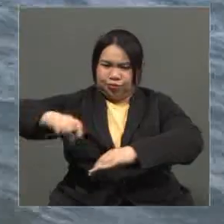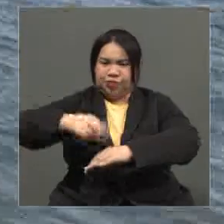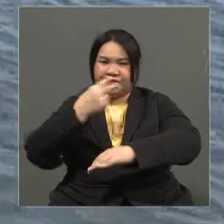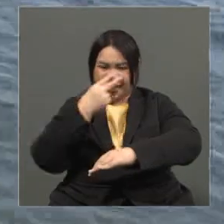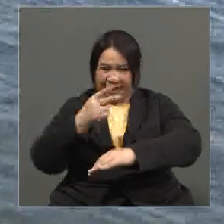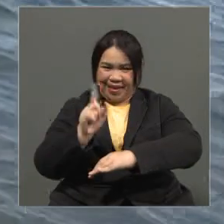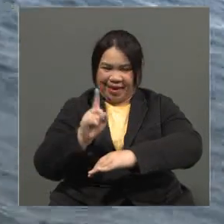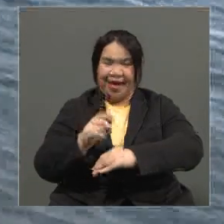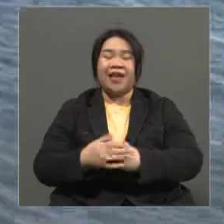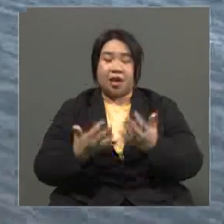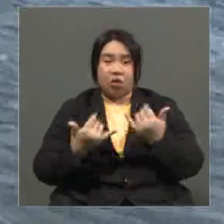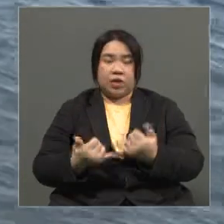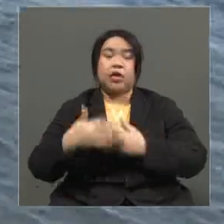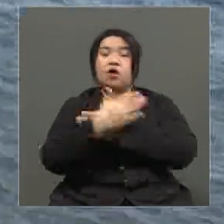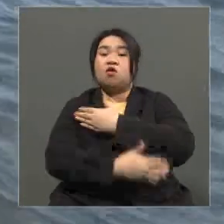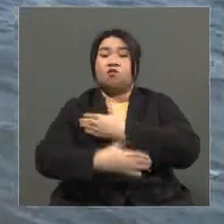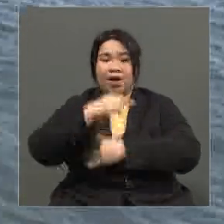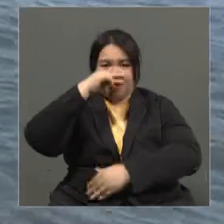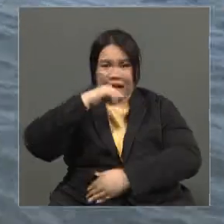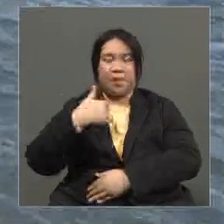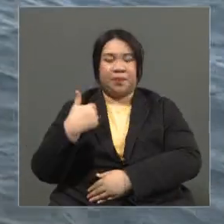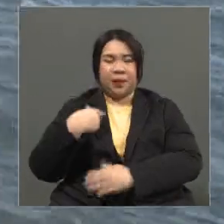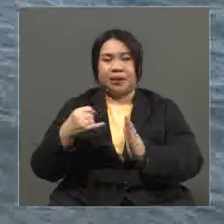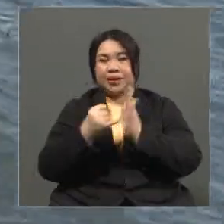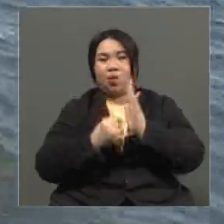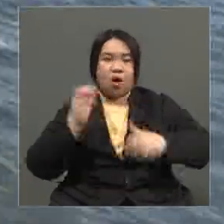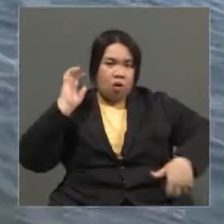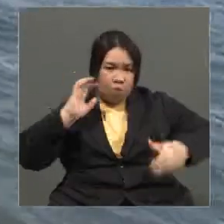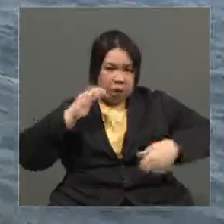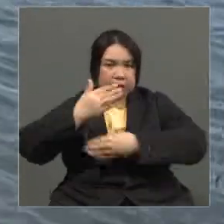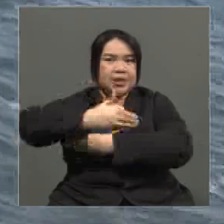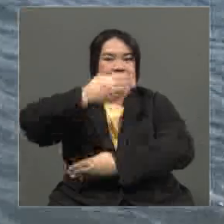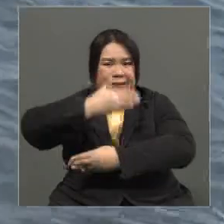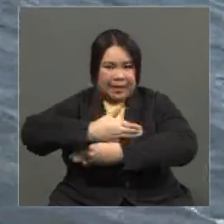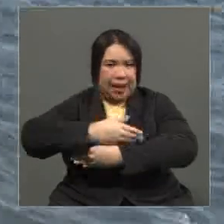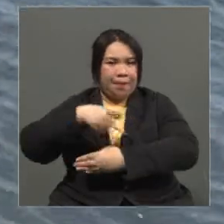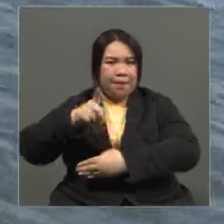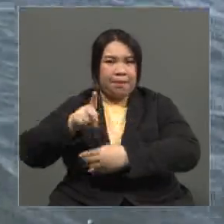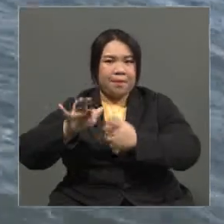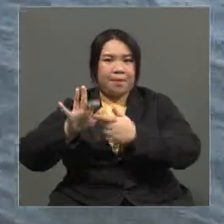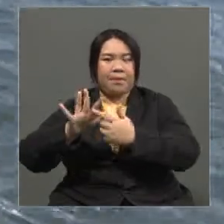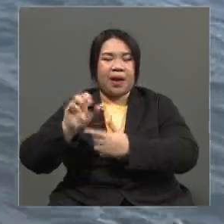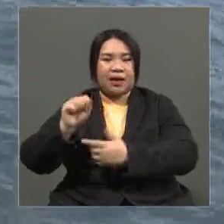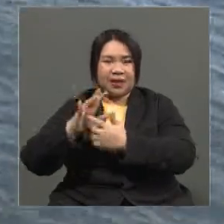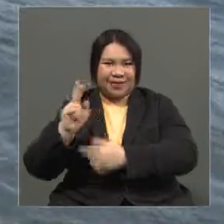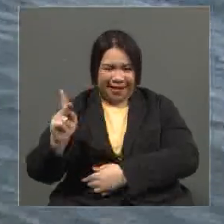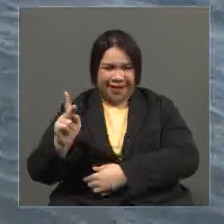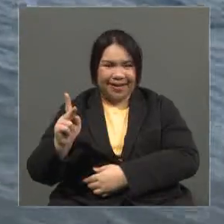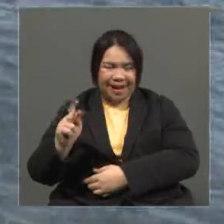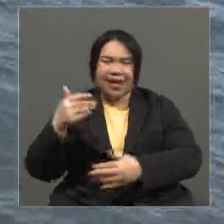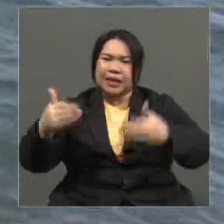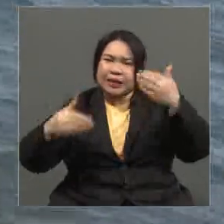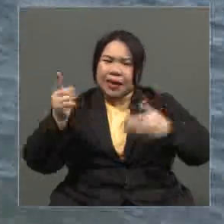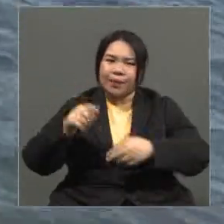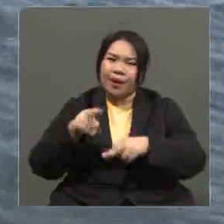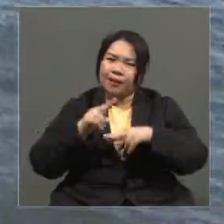การรถไฟแห่งประเทศไทยร่วมกับการท่องเที่ยวแห่งประเทศไทยจังหวัดลพบุรีแล้วก็เื่อนป่าศักดิ์ชลสิทธิ์ค่ะจัดขึ้นกิจกรรมนะคะก็คือนั่ง